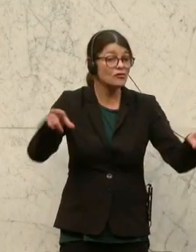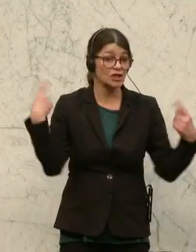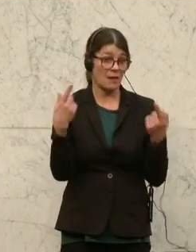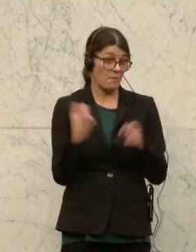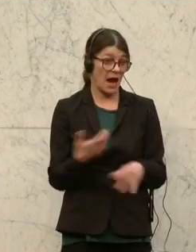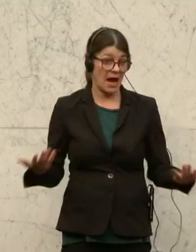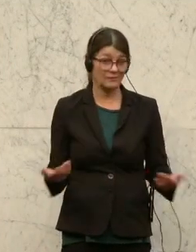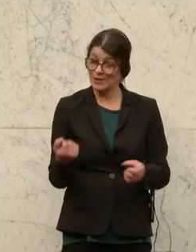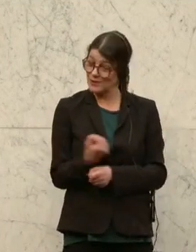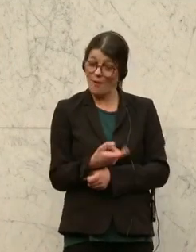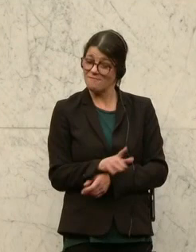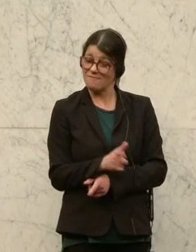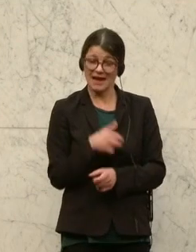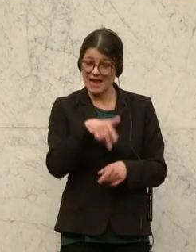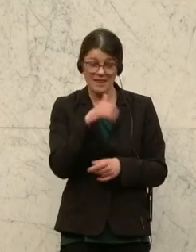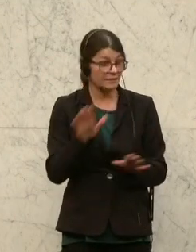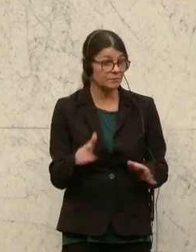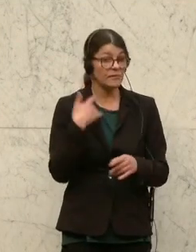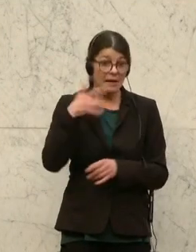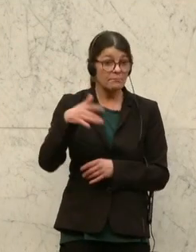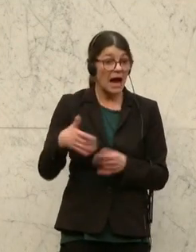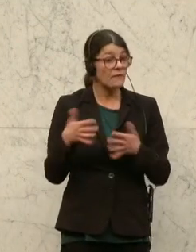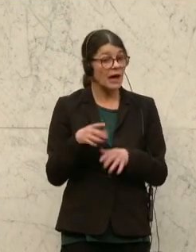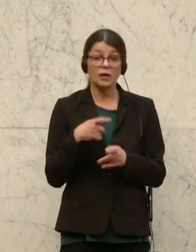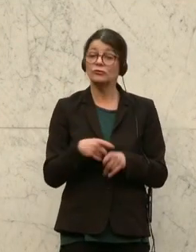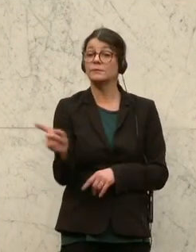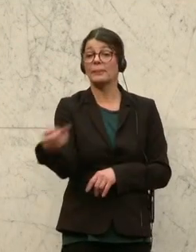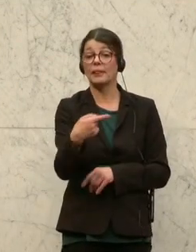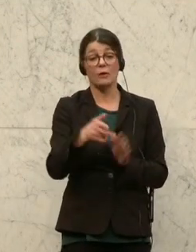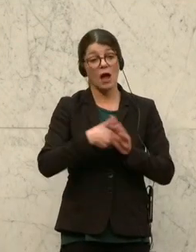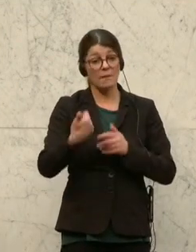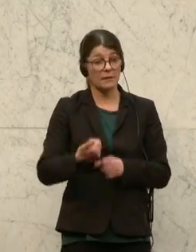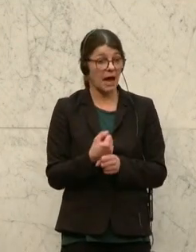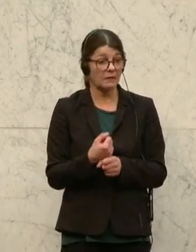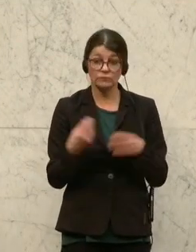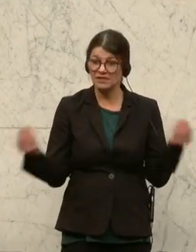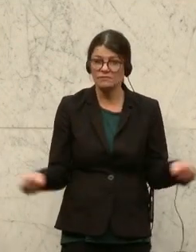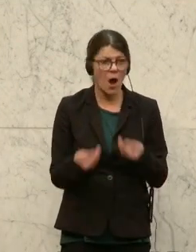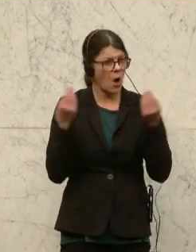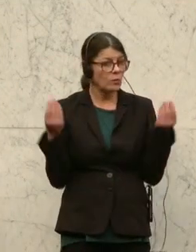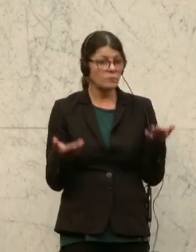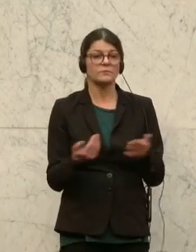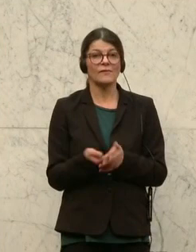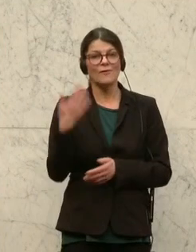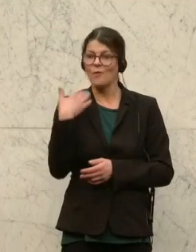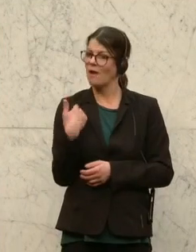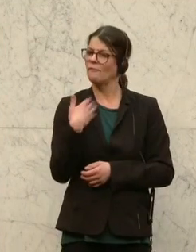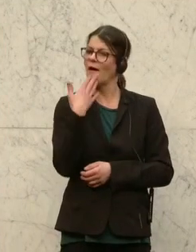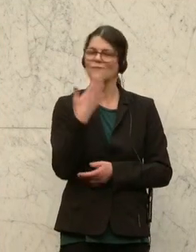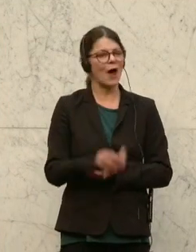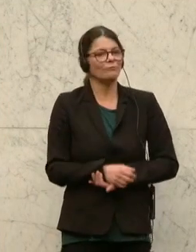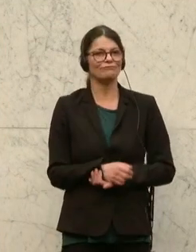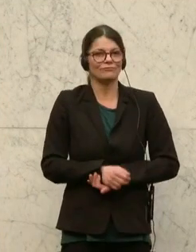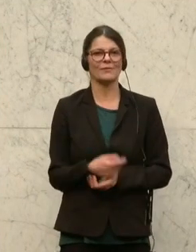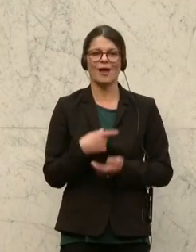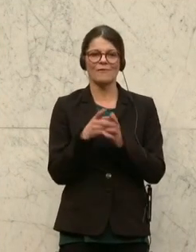sonst gibt es nicht sozusagen. Und wir hatten auch schon manche Fälle zurückgewunken deshalb. Warum? Weil man es sich früher ja leicht machen konnte, wenn man da